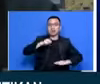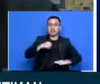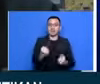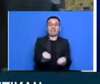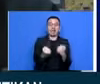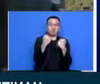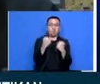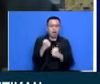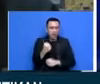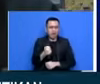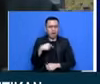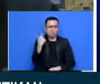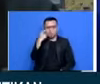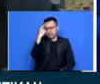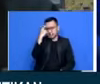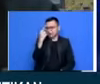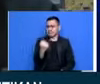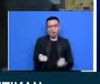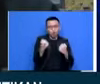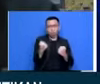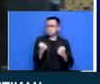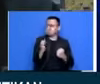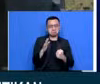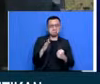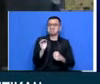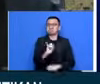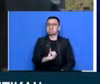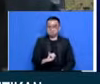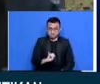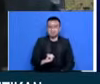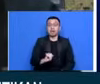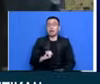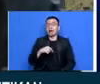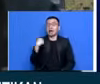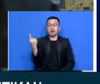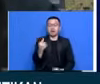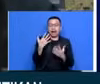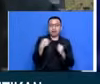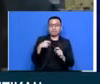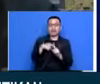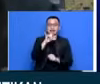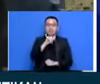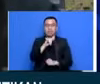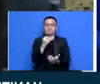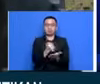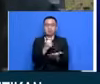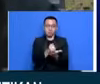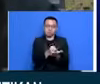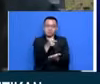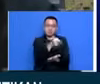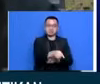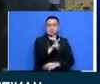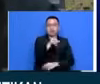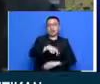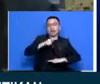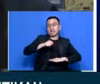karena itu mudah-mudahan negara S ini mahkamum mengambil tindakan terhadap ketiga Hakim yang bersangkutan artinya bukan hanya menjatuhkan saksi kepada tiga Hakim